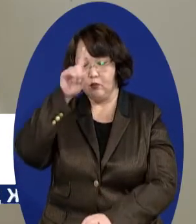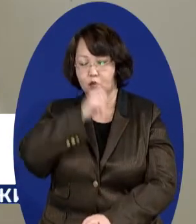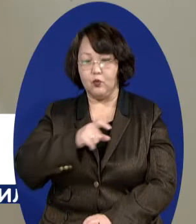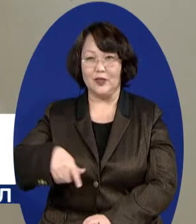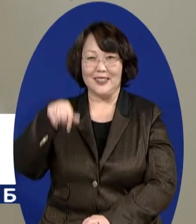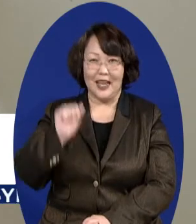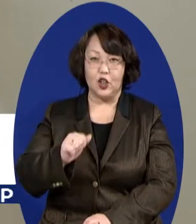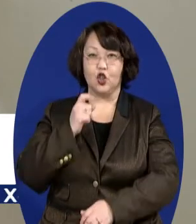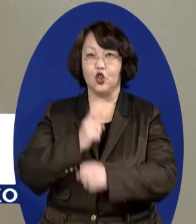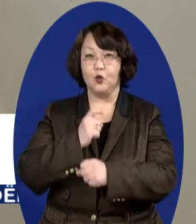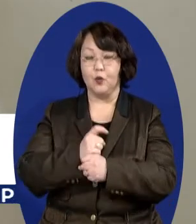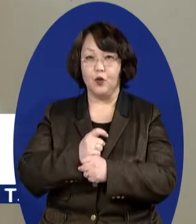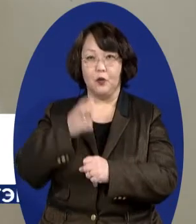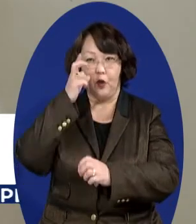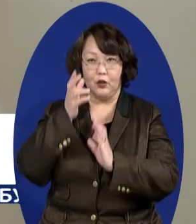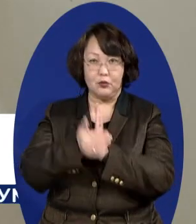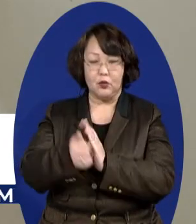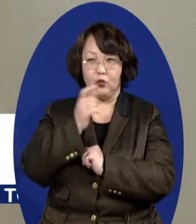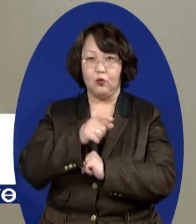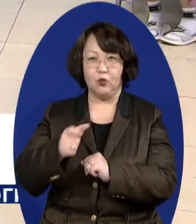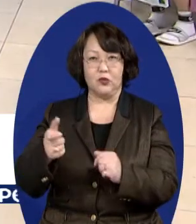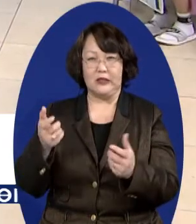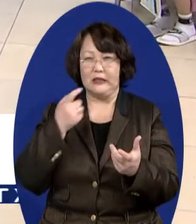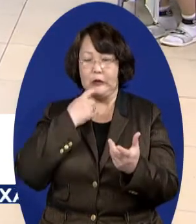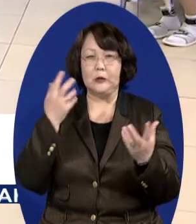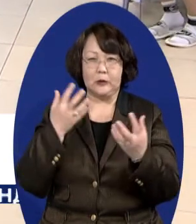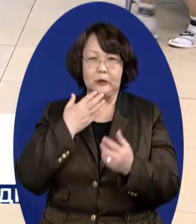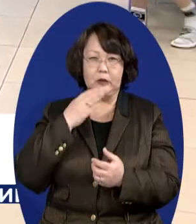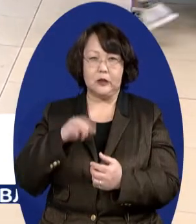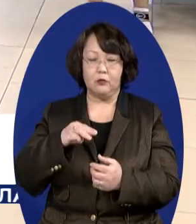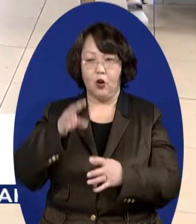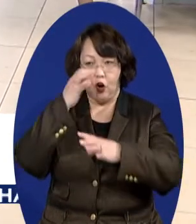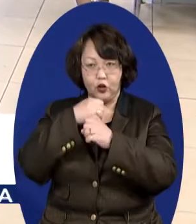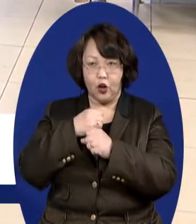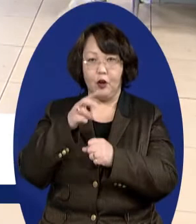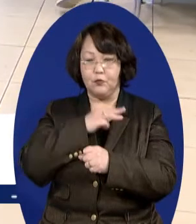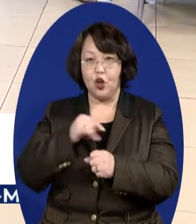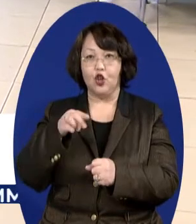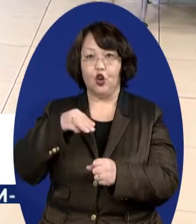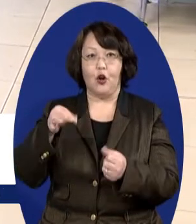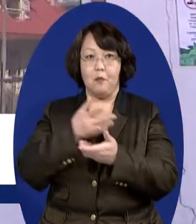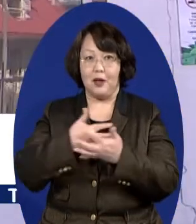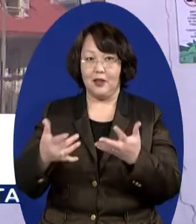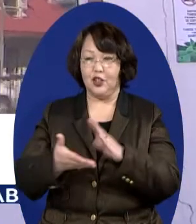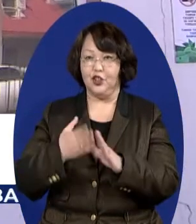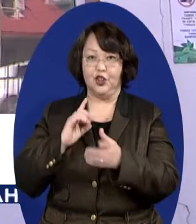хөдөлмөрийн боловсон хүчний зэрэг тулгунтсан асуудал бий. Харин оншилгоо эмчилгээ тоног төхөөрөмжийн шинжилэл тогтмол